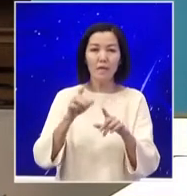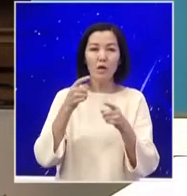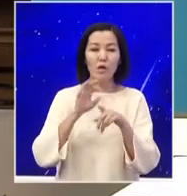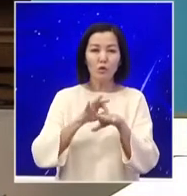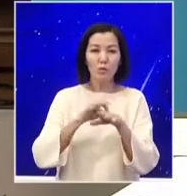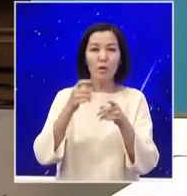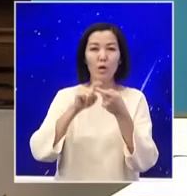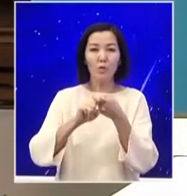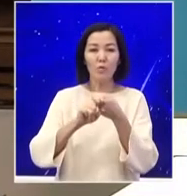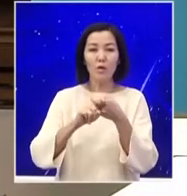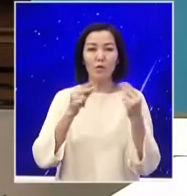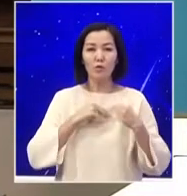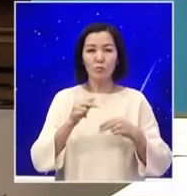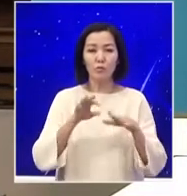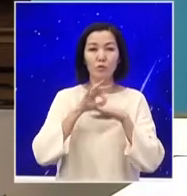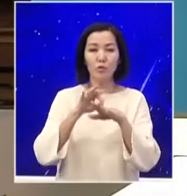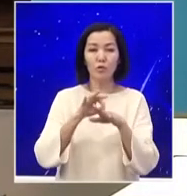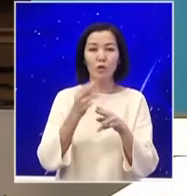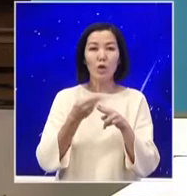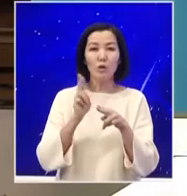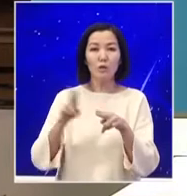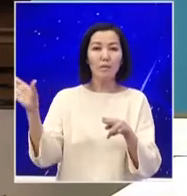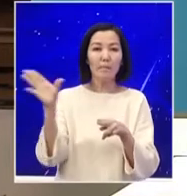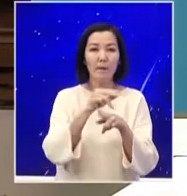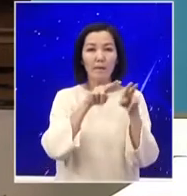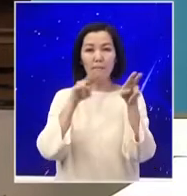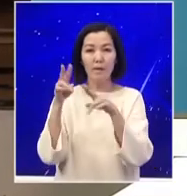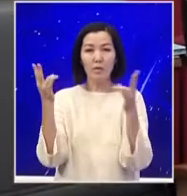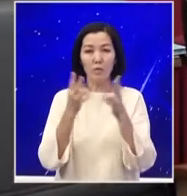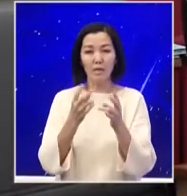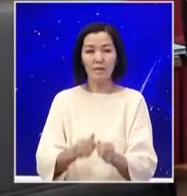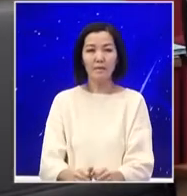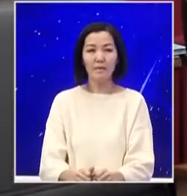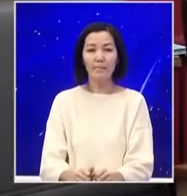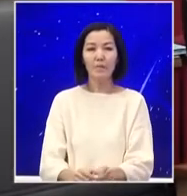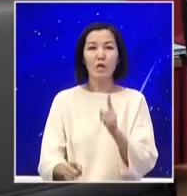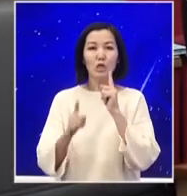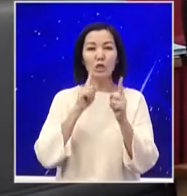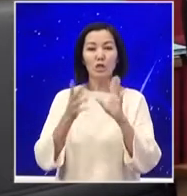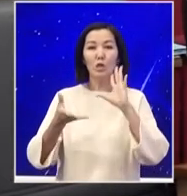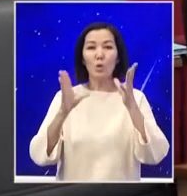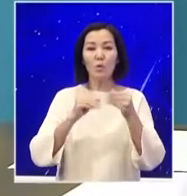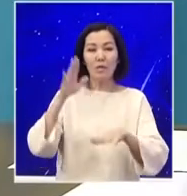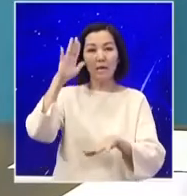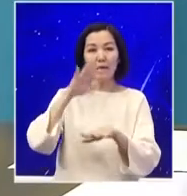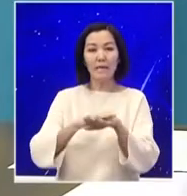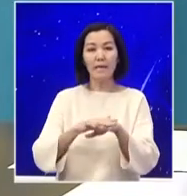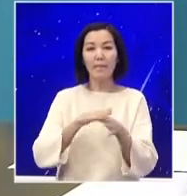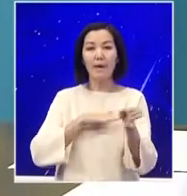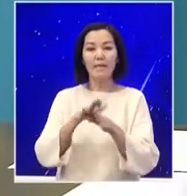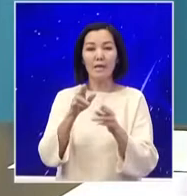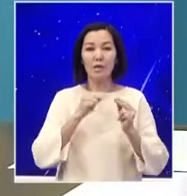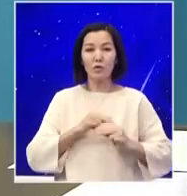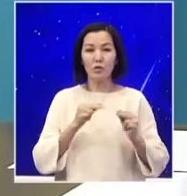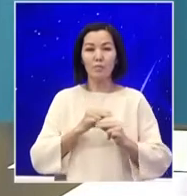аурулар ауруханасы ретінде жұмысын жүргізеді. Сондықтан барлығын бақылауға алыңыздар. Жиынды қорытындылаған әкім өңірде атқарылған